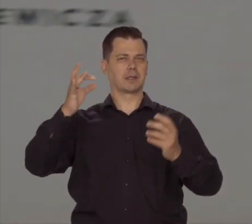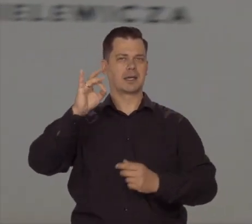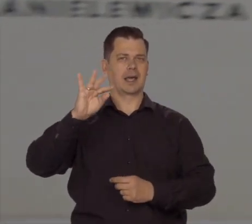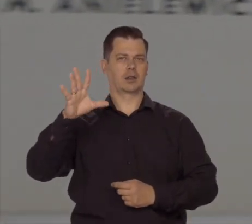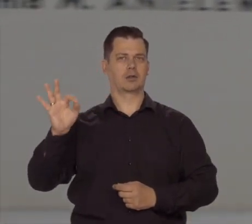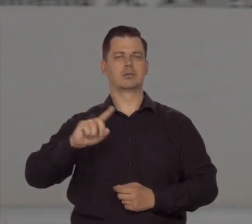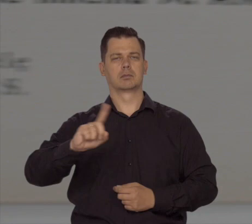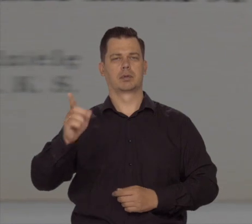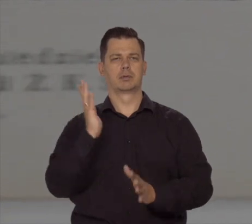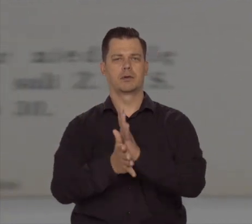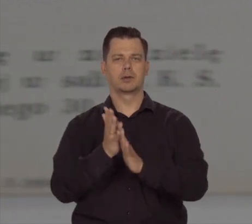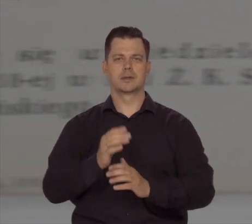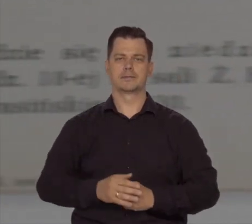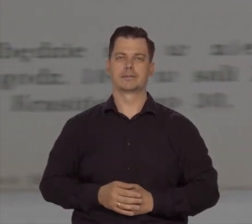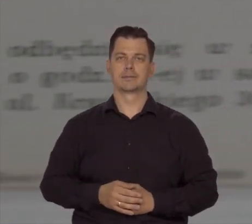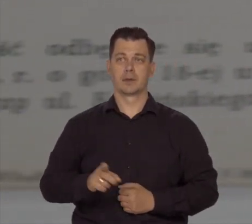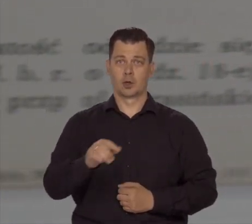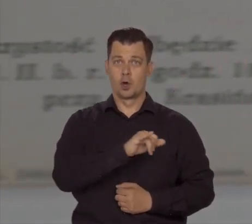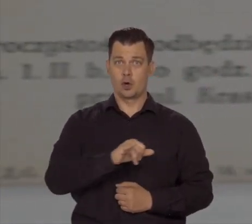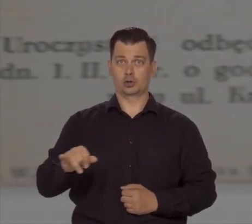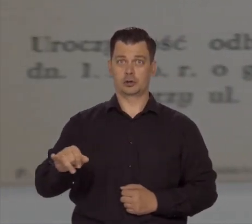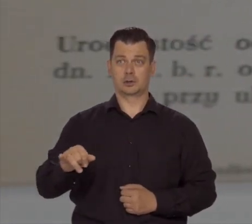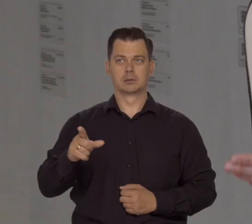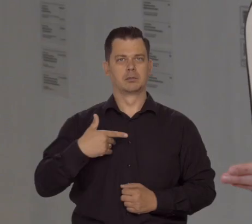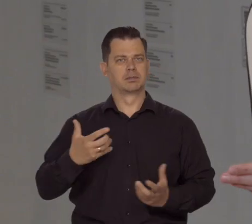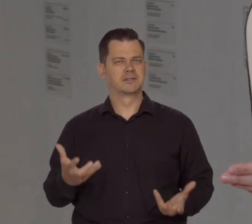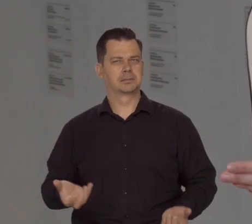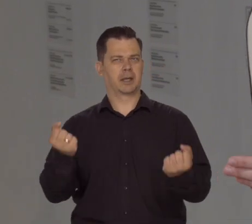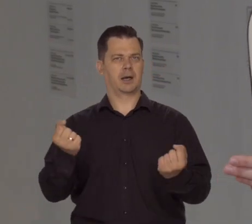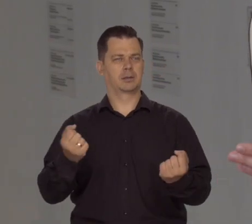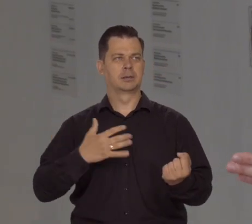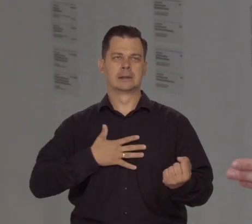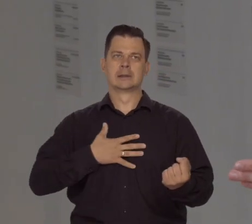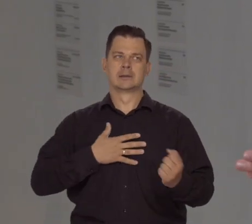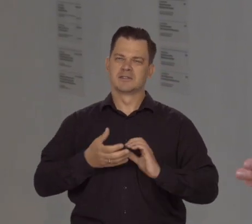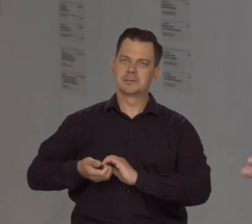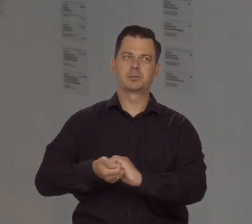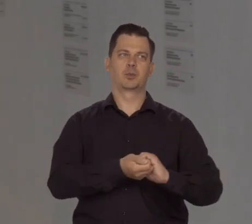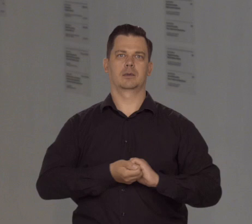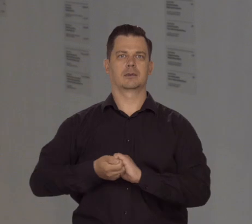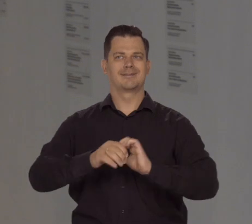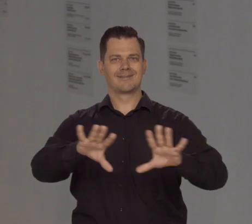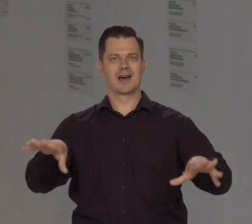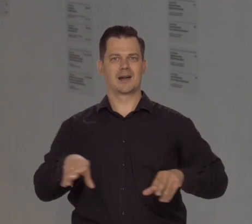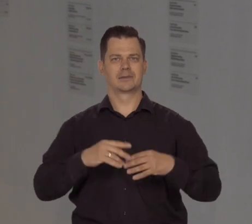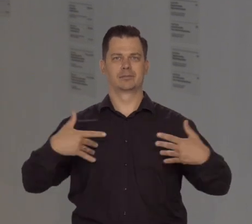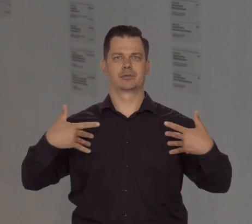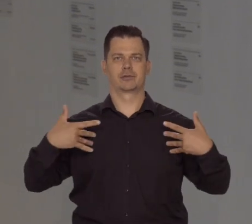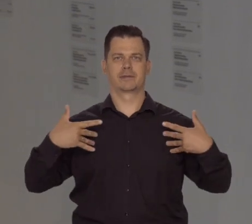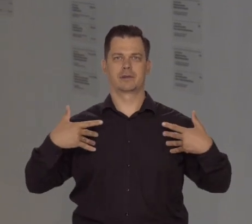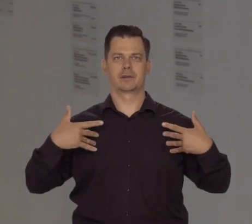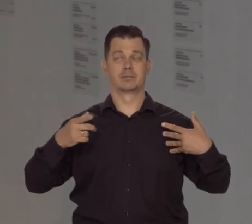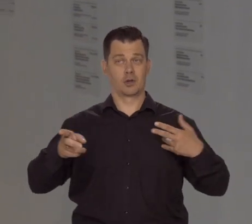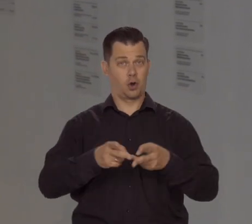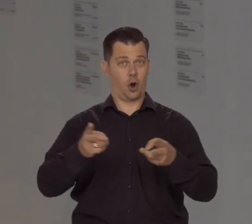w tych pierwszych powojennych latach. Obchody rocznic wspierały na duchu i umożliwiały wspólnotowe przeżywanie żałoby w